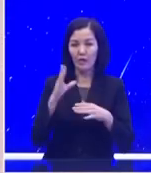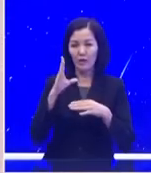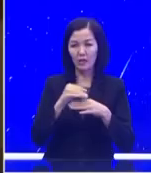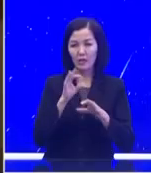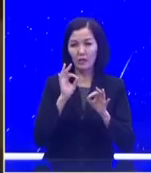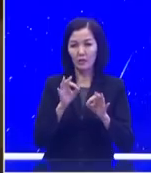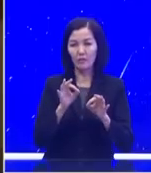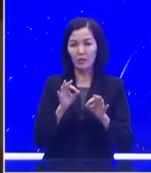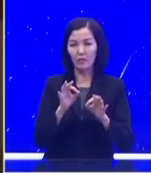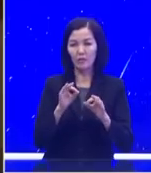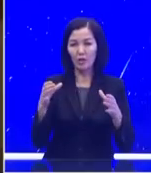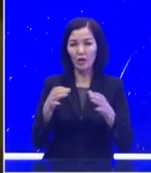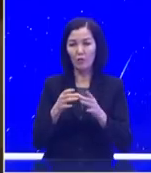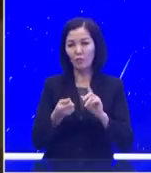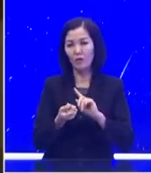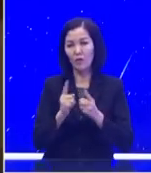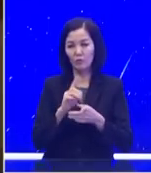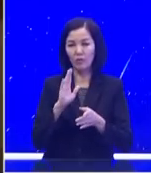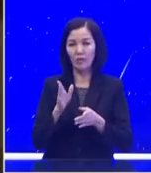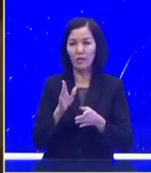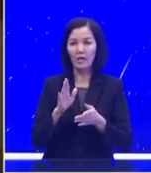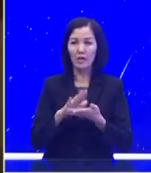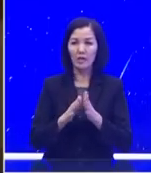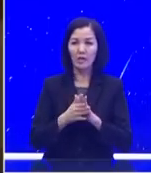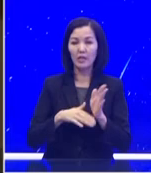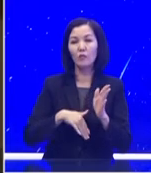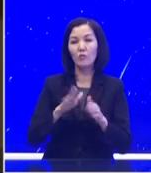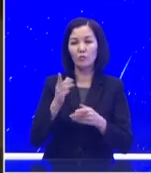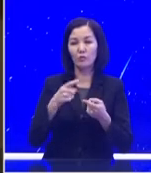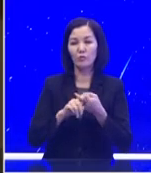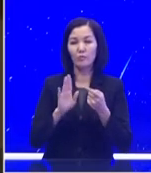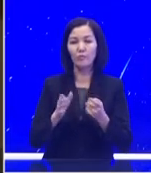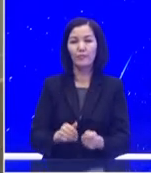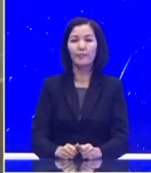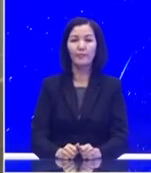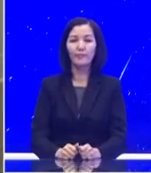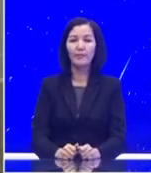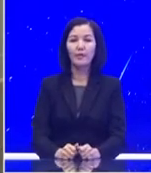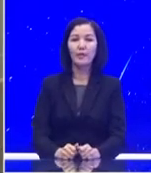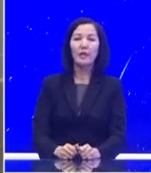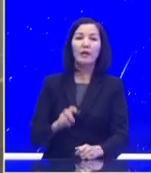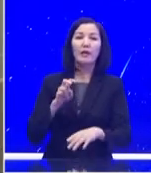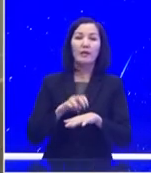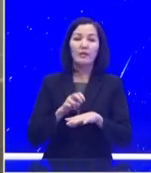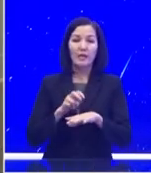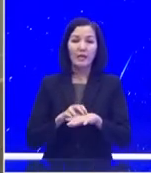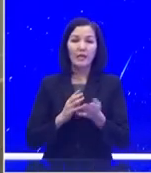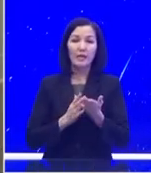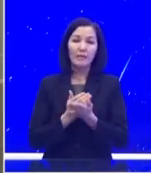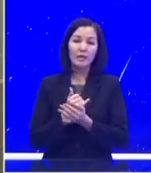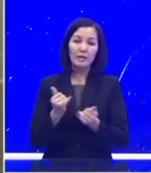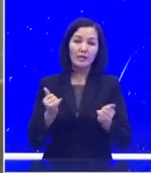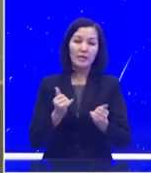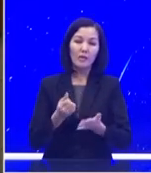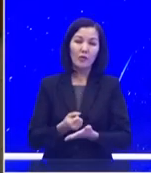дұрыс болса, отделениеге ауыстырылады. Жағдайлары жақсарғанға байланысты отделениеде жатыр қазір. Мамандар науқастарға жан-жақты медициналық